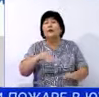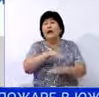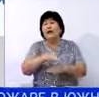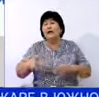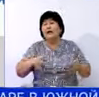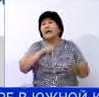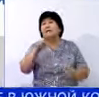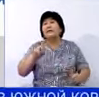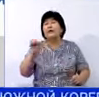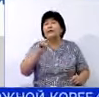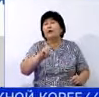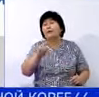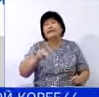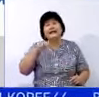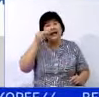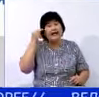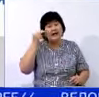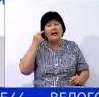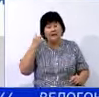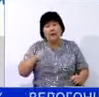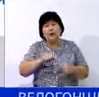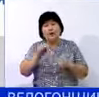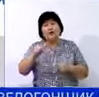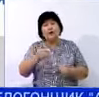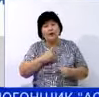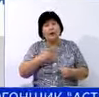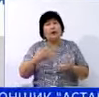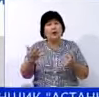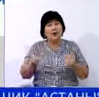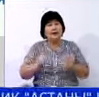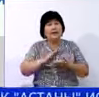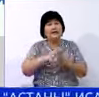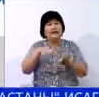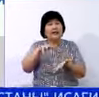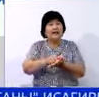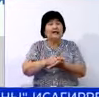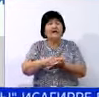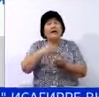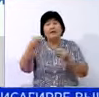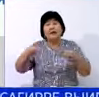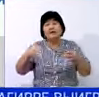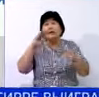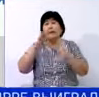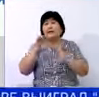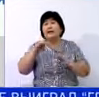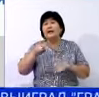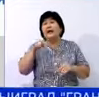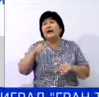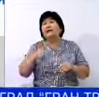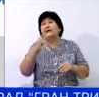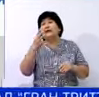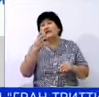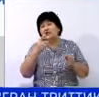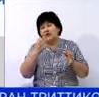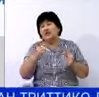автомагистрали Западная Европа, Западный Китай. Кроме того, хотим вывести из состояния аренды на баланс компании «Байтерек» 1145